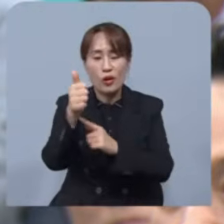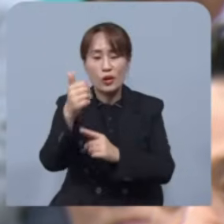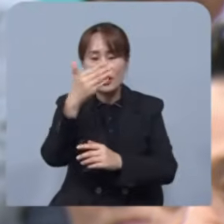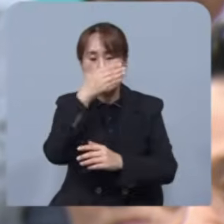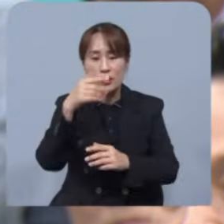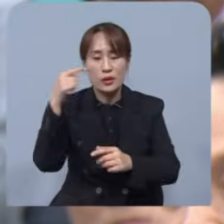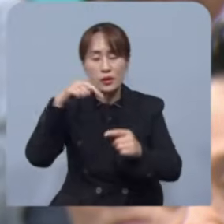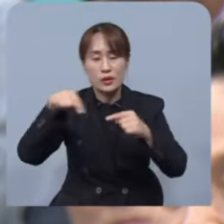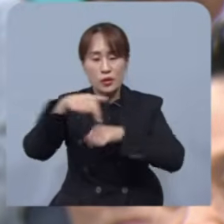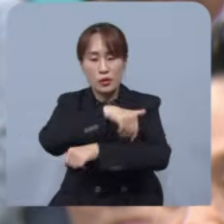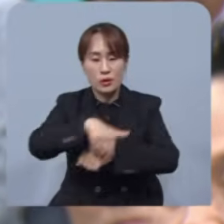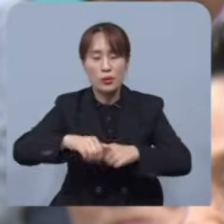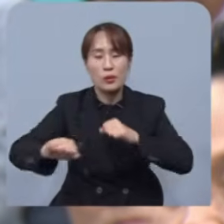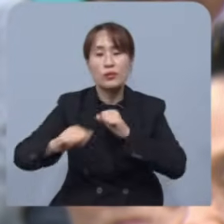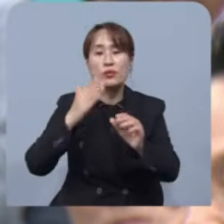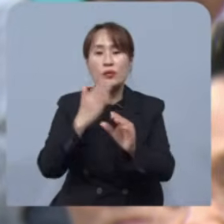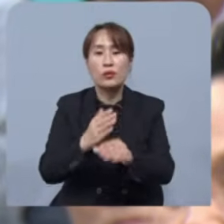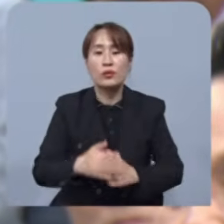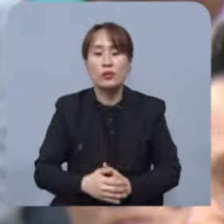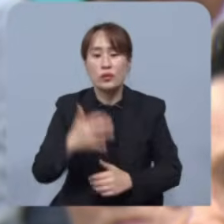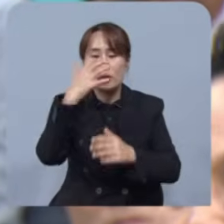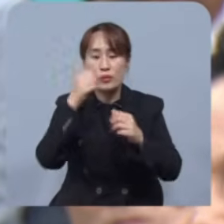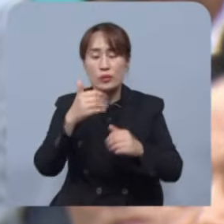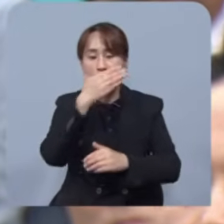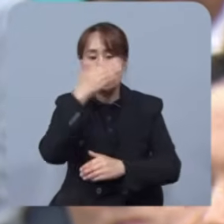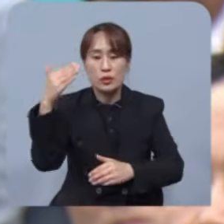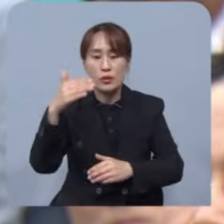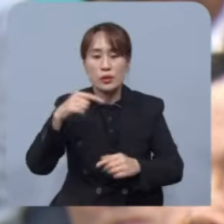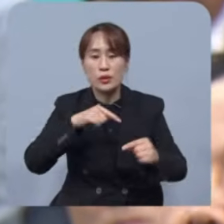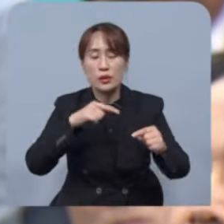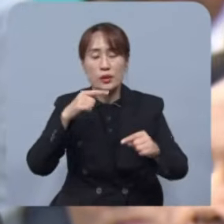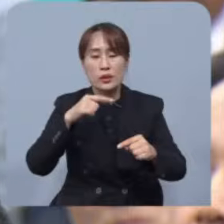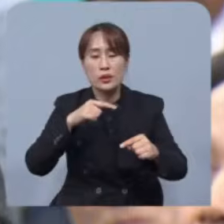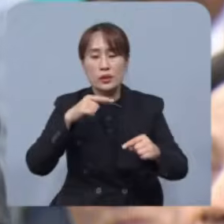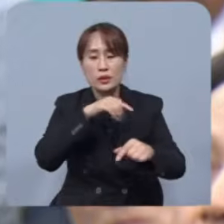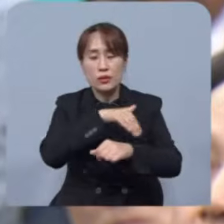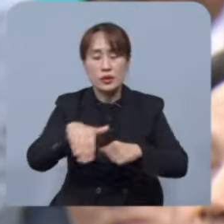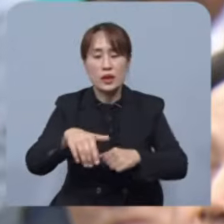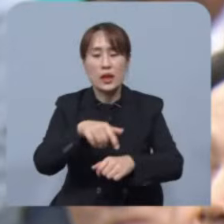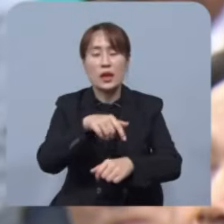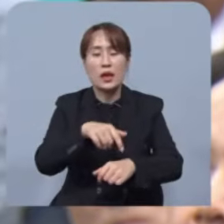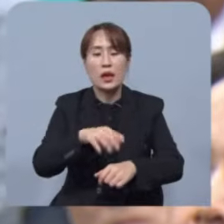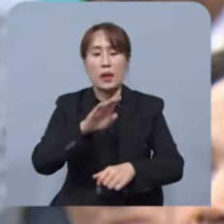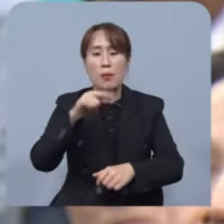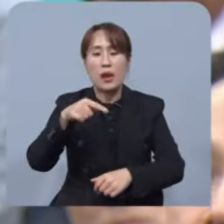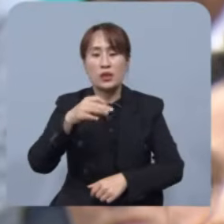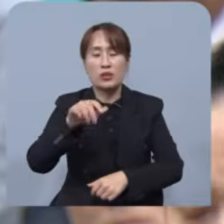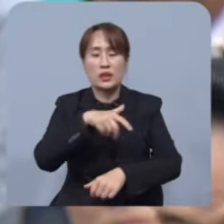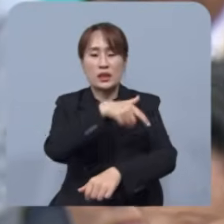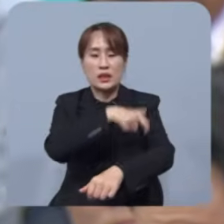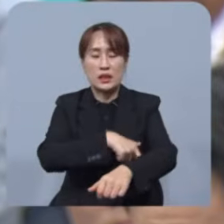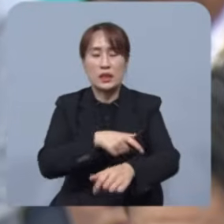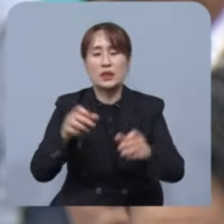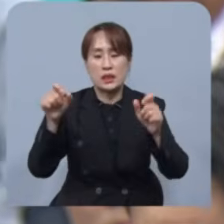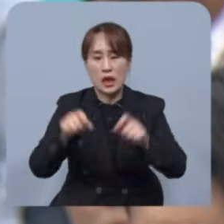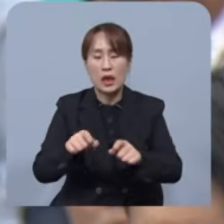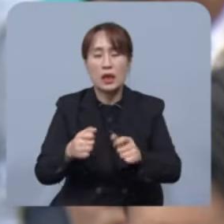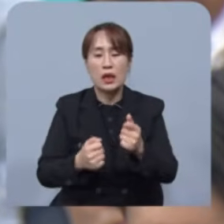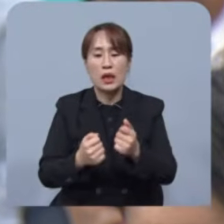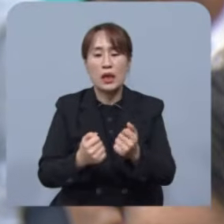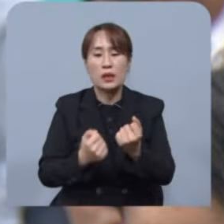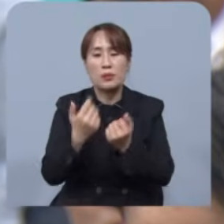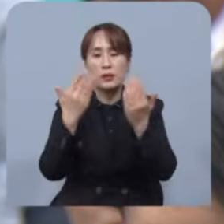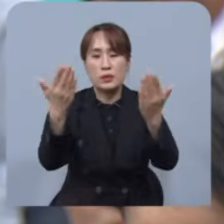청년 정책가로 활동하고 있는 충북 청년정책원의 박성진 이사라고 합니다. 짧게 시간이 없기 때문에